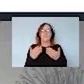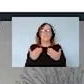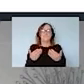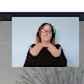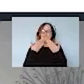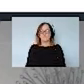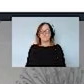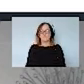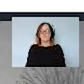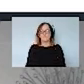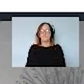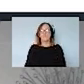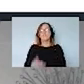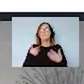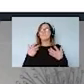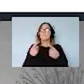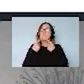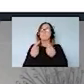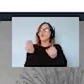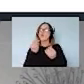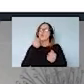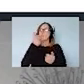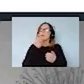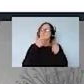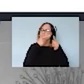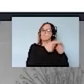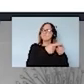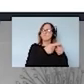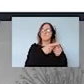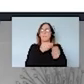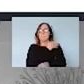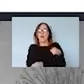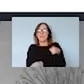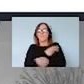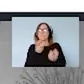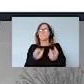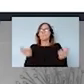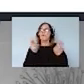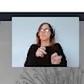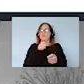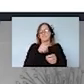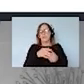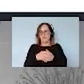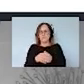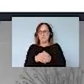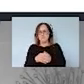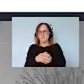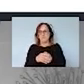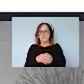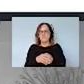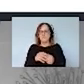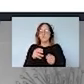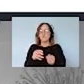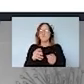serdecznie dziękujemy. I chciałam tutaj się odnieść do jednego konkretnego materiału, który powstał w ramach